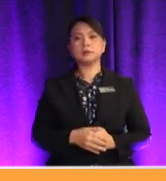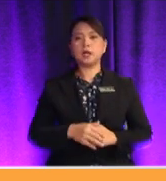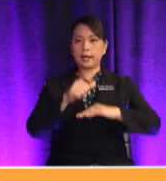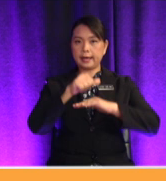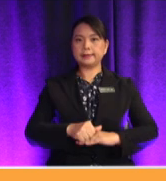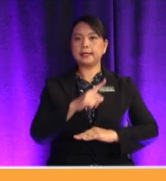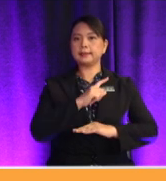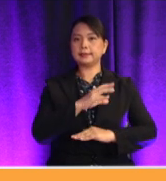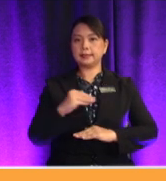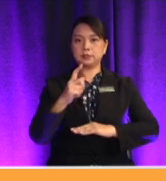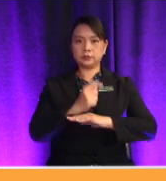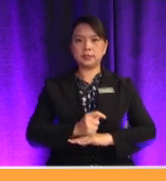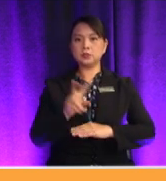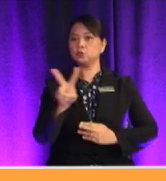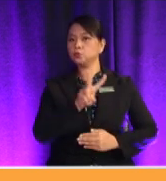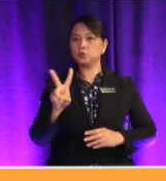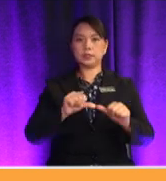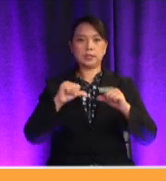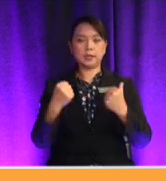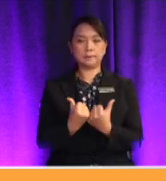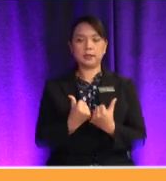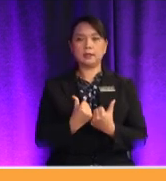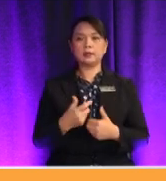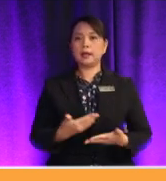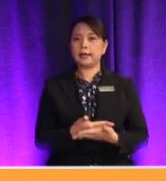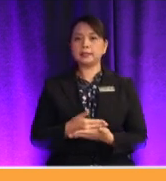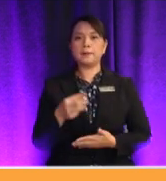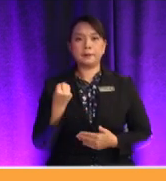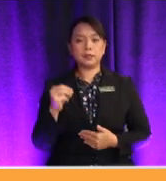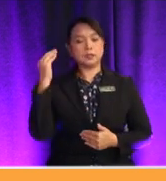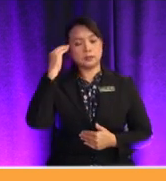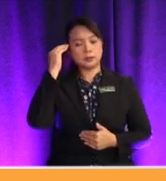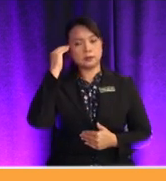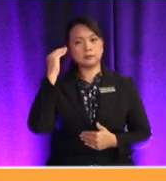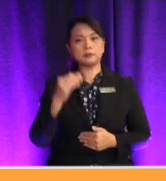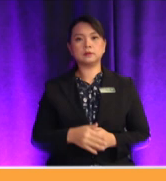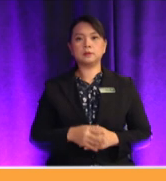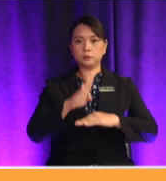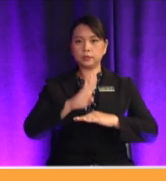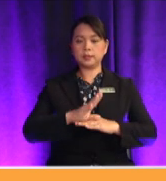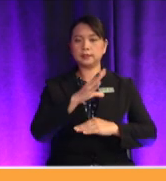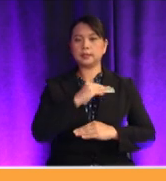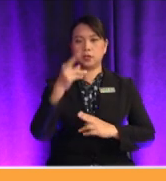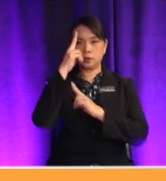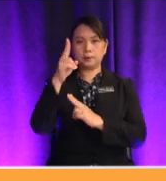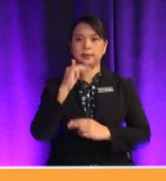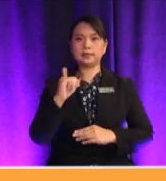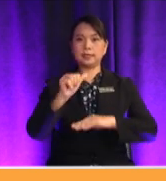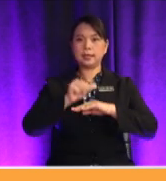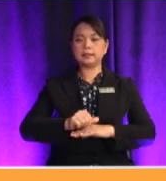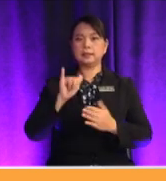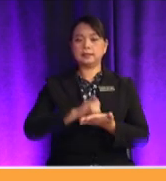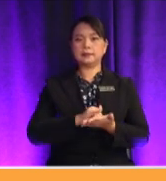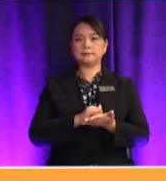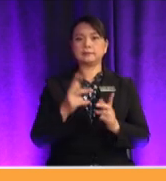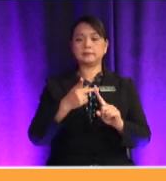dapat mengenali, menghormati dan mengamalkan keunikan budaya tersebut dalam kehidupan harian. Ya. Okey, daripada